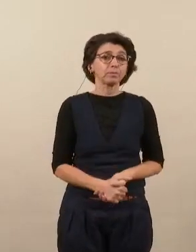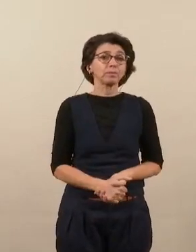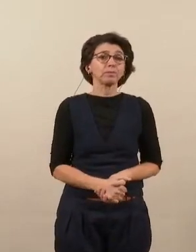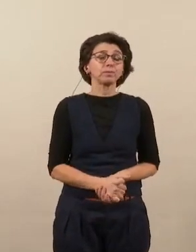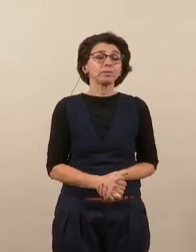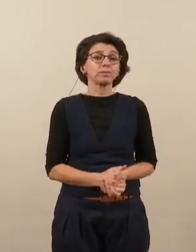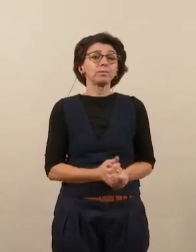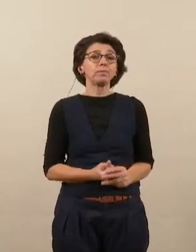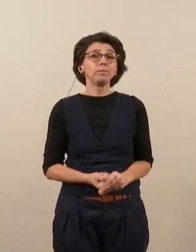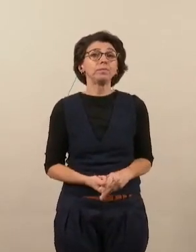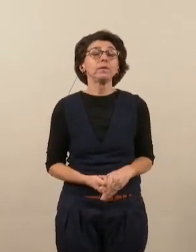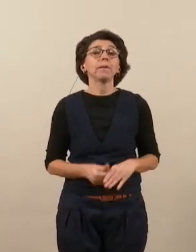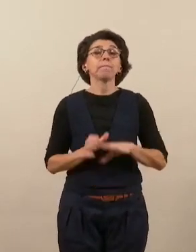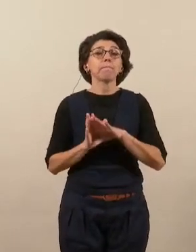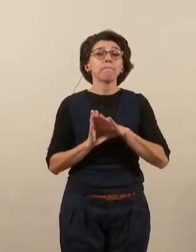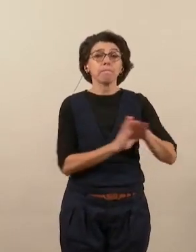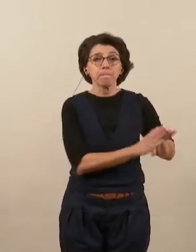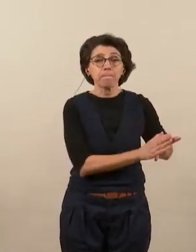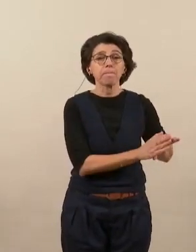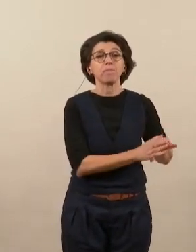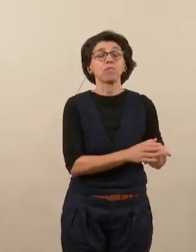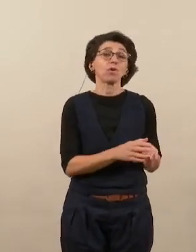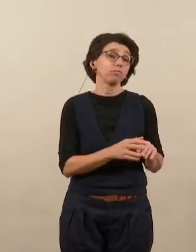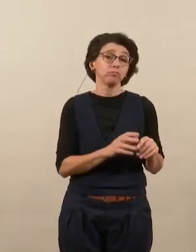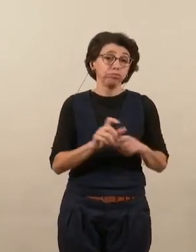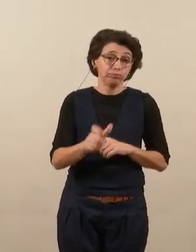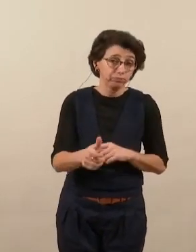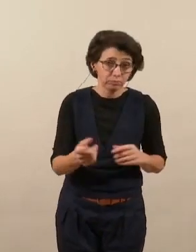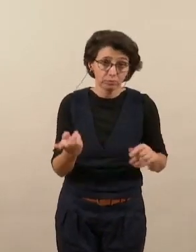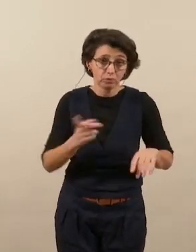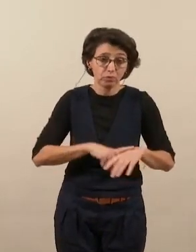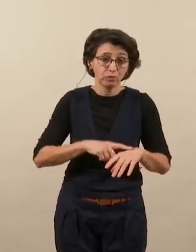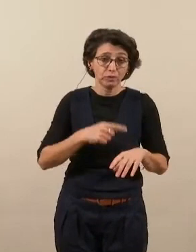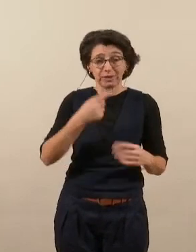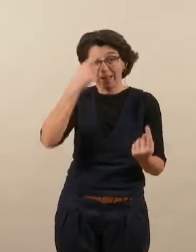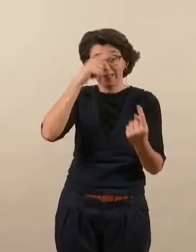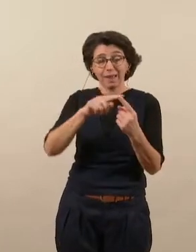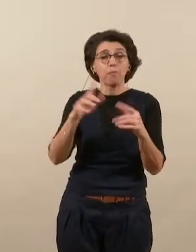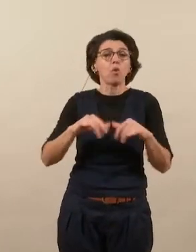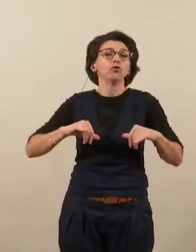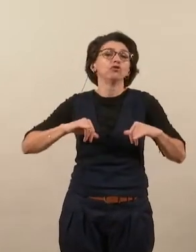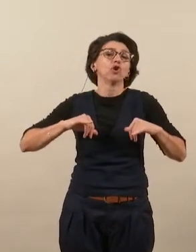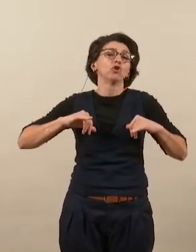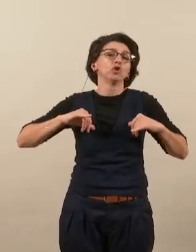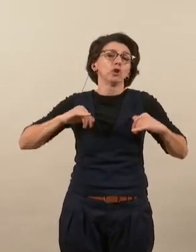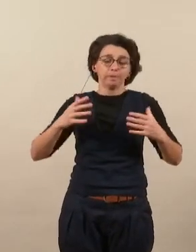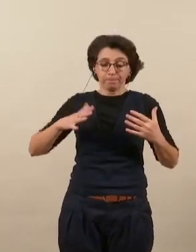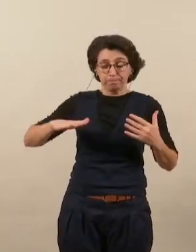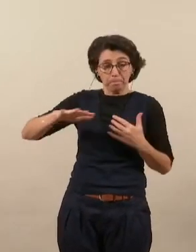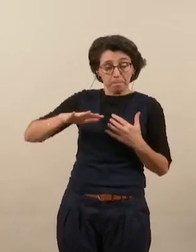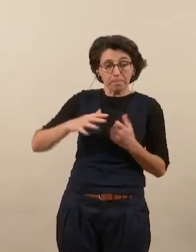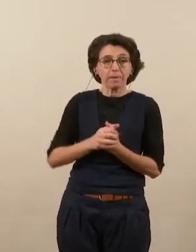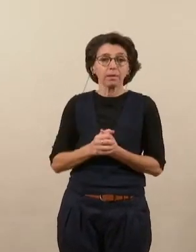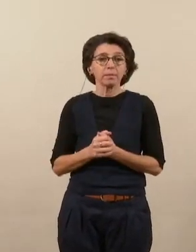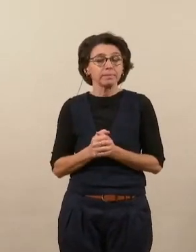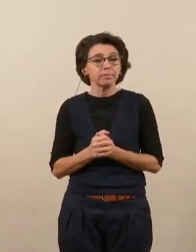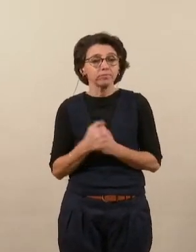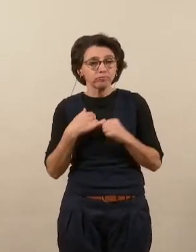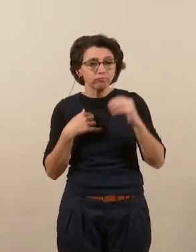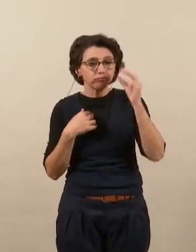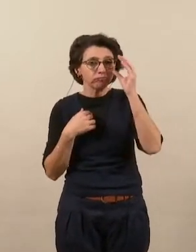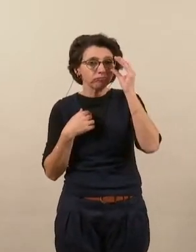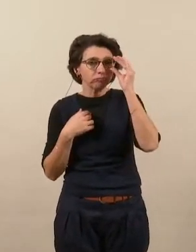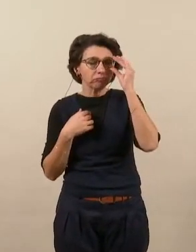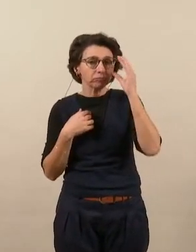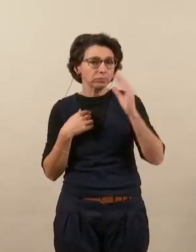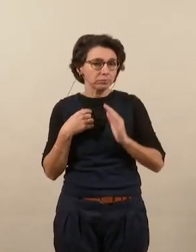Ensuite, vous enquillez d'ailleurs tout de suite sur la jeunesse. Je vais revenir sur ce que vous appelez le